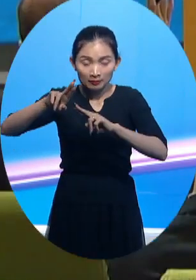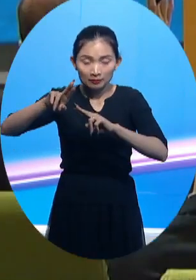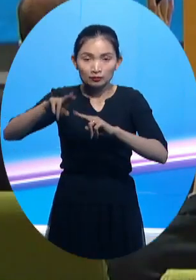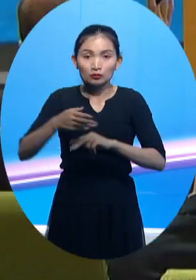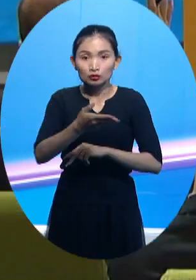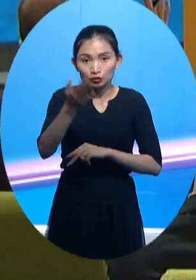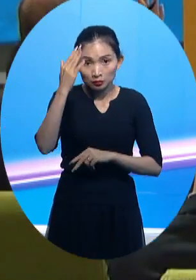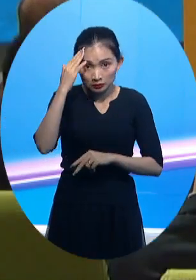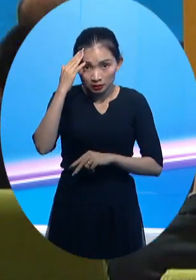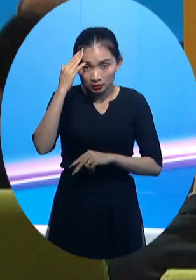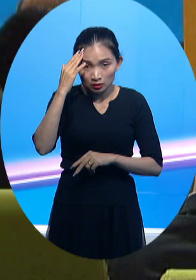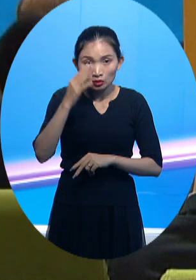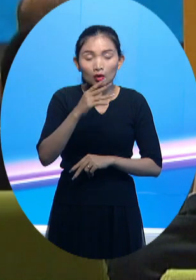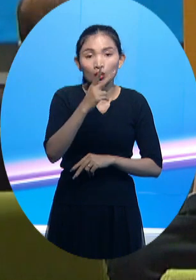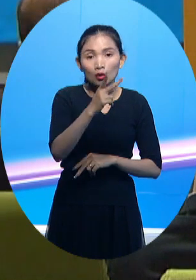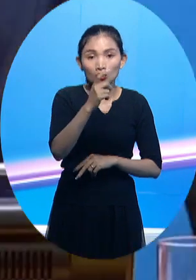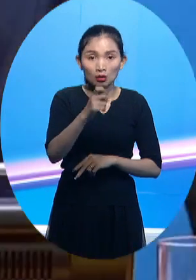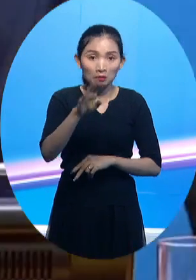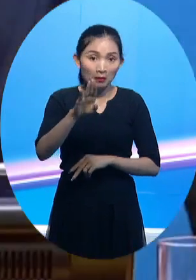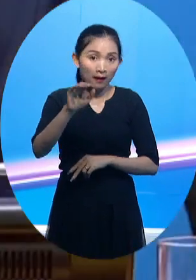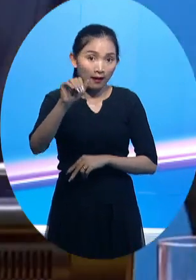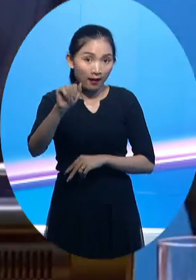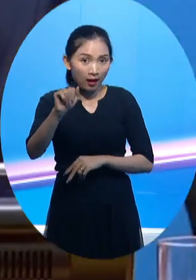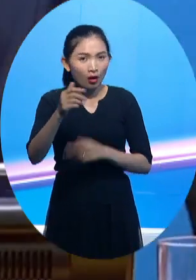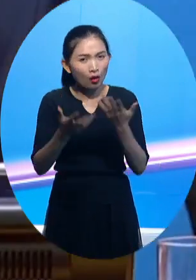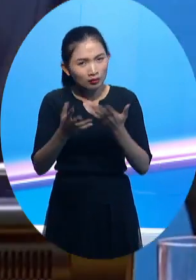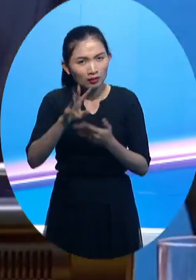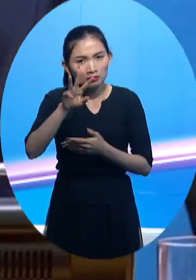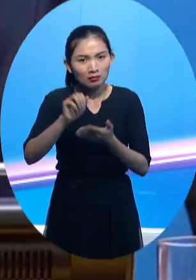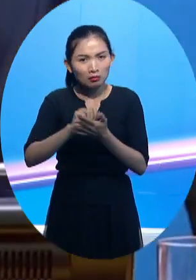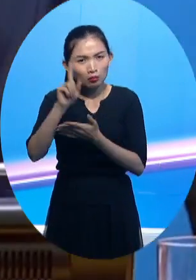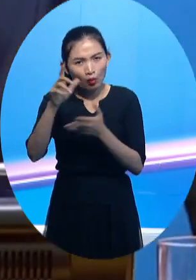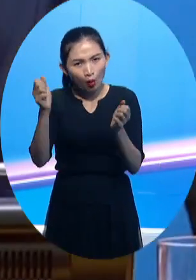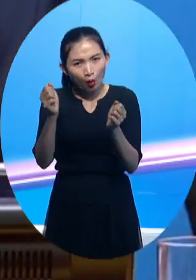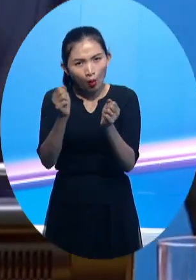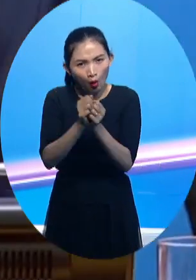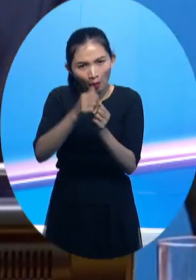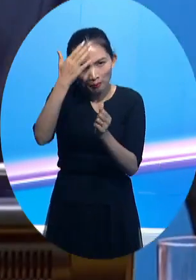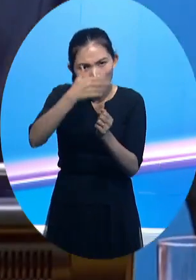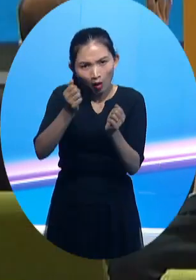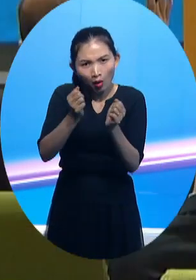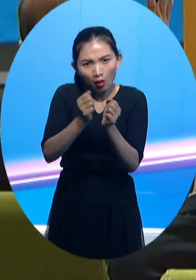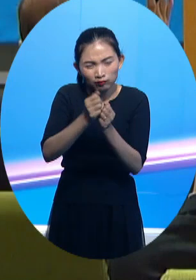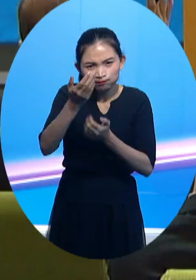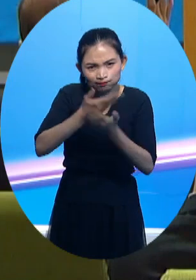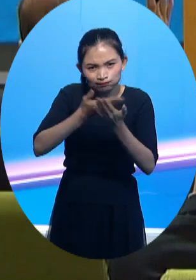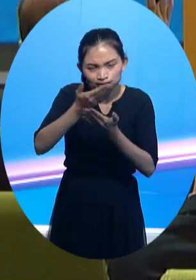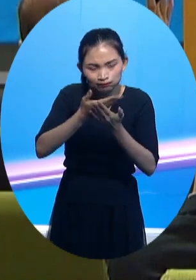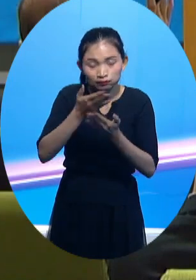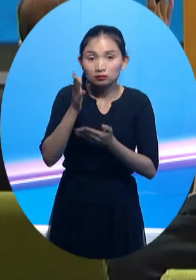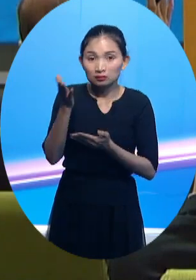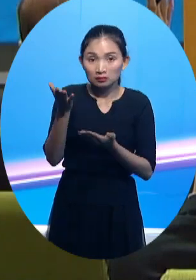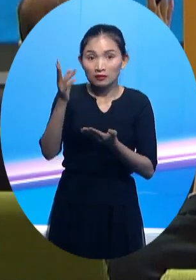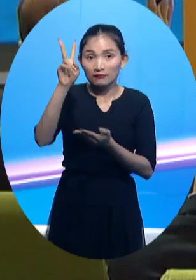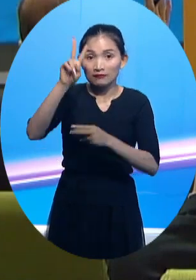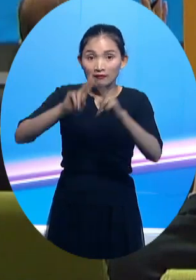Bảo an có khả năng sẽ nhóm họp về tình hình tại đ vào ngày 3 tháng theo giờ New York Pháp hiện đang đảm nhiệm vai trò chủ tịch Hội